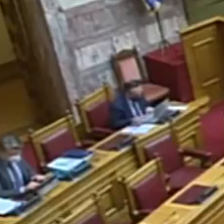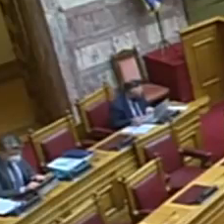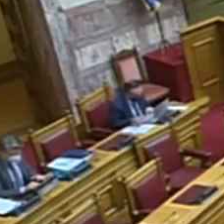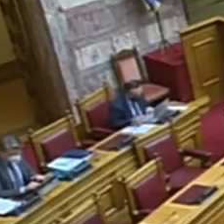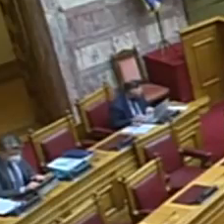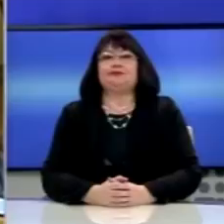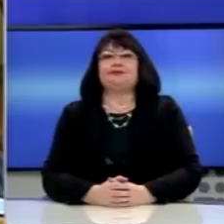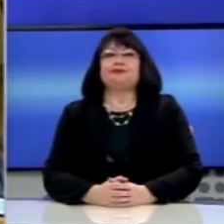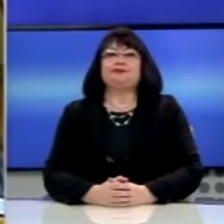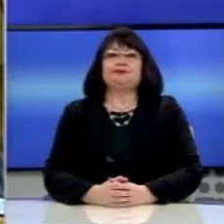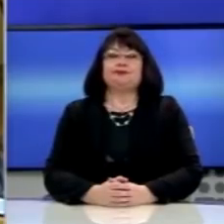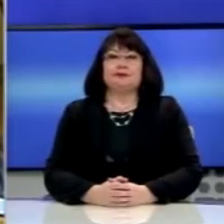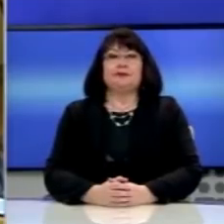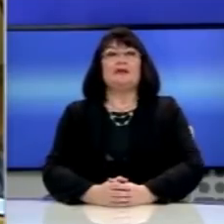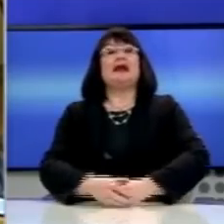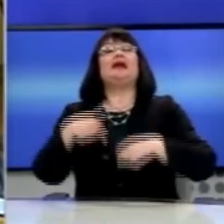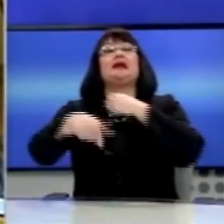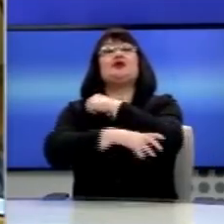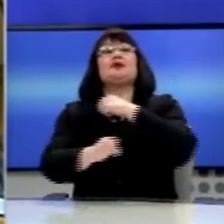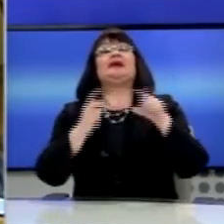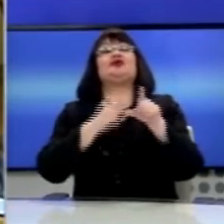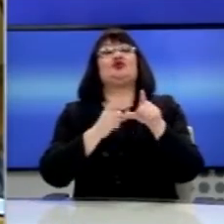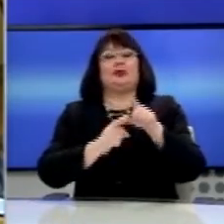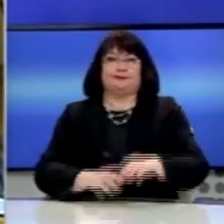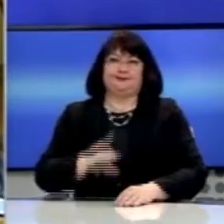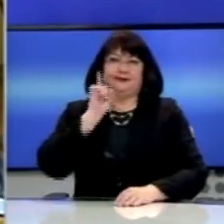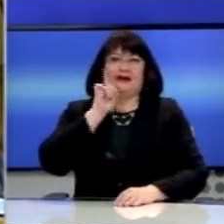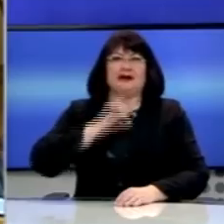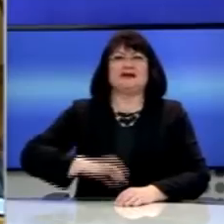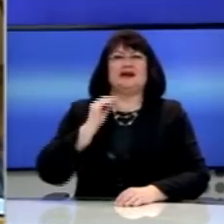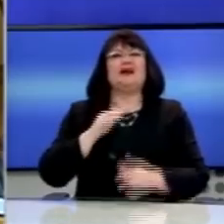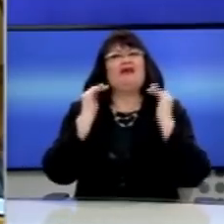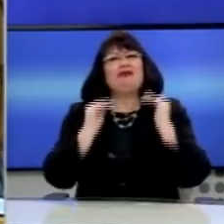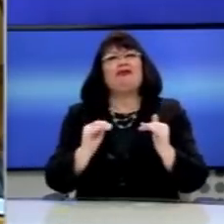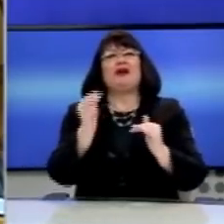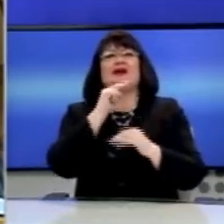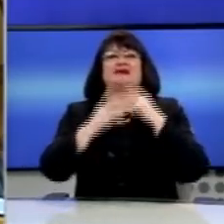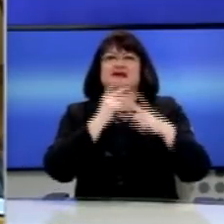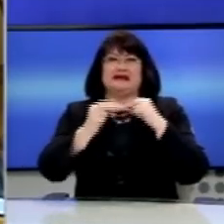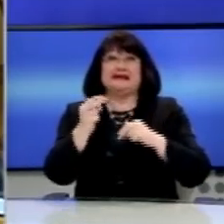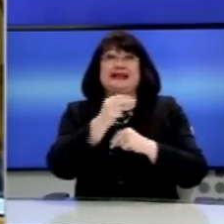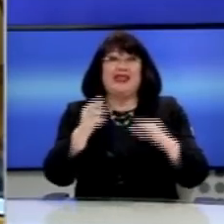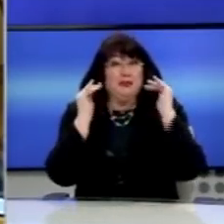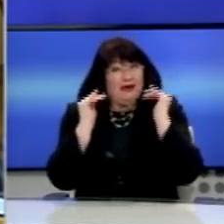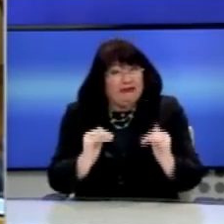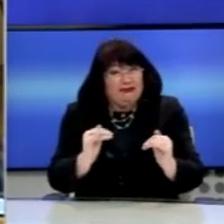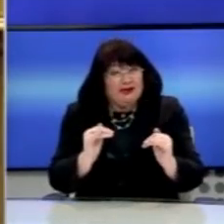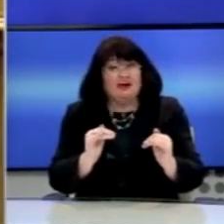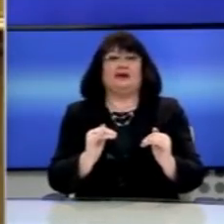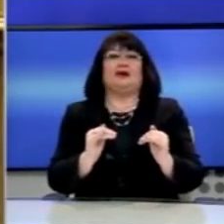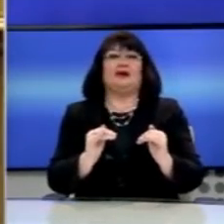Κυρίες και κύριοι, την ίδια συζήτηση με το ίδιο ακριβώς θέμα, τη διαχείριση της